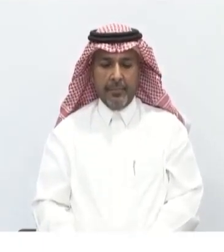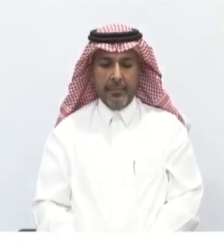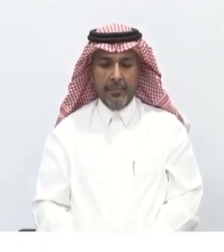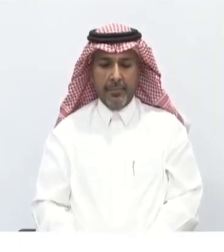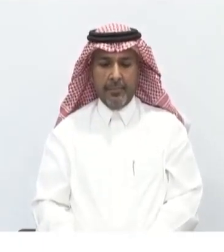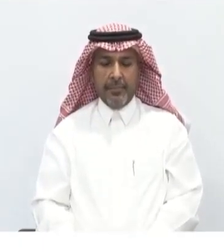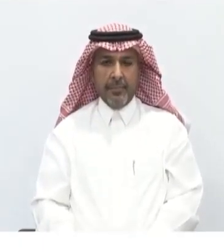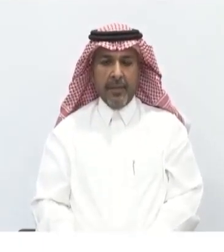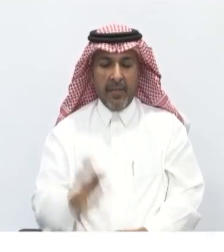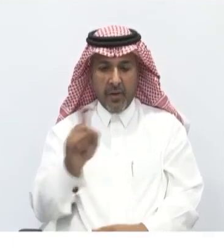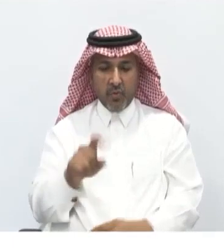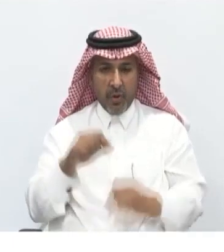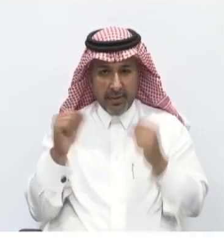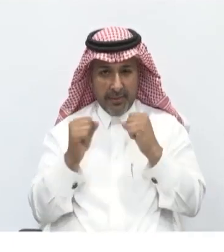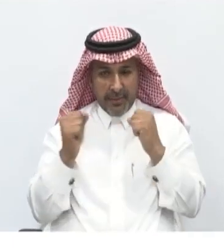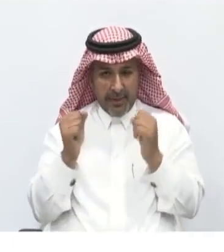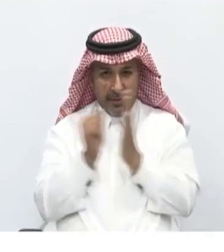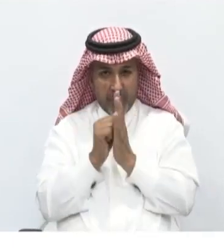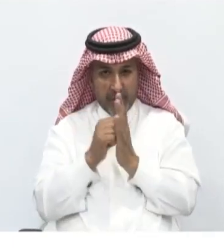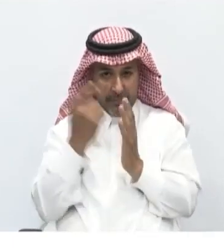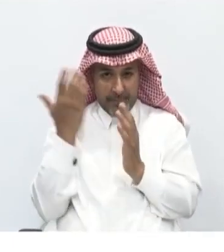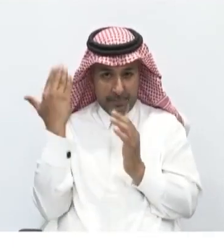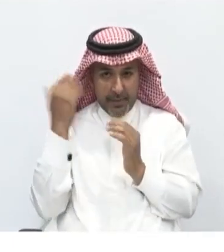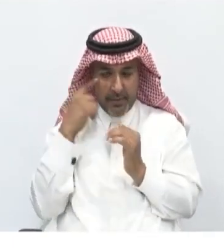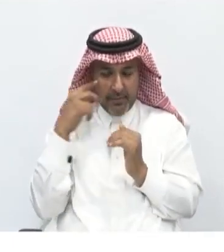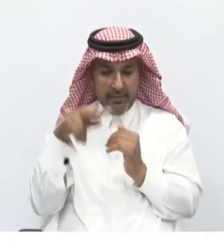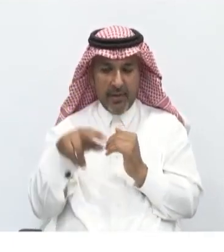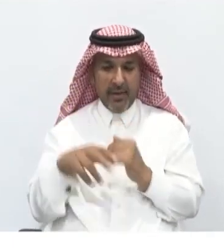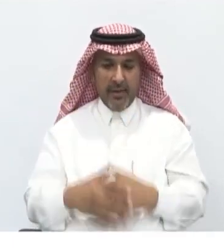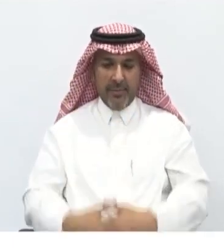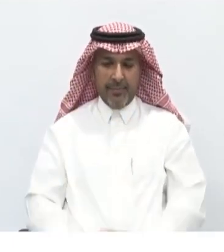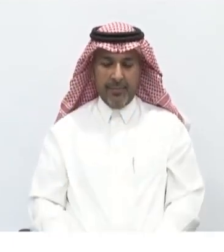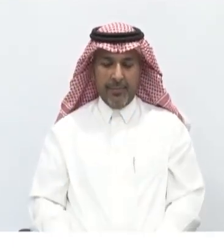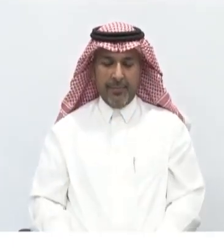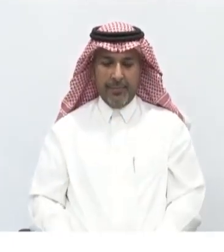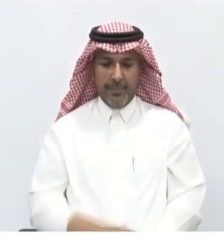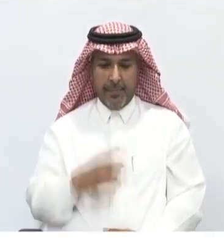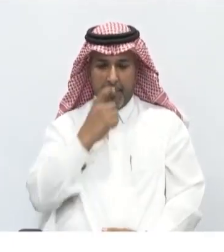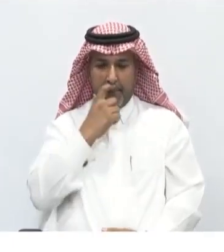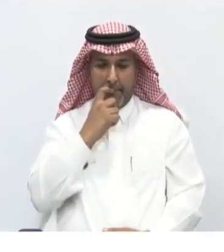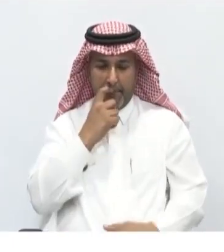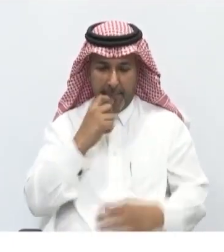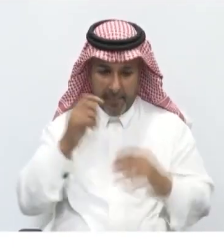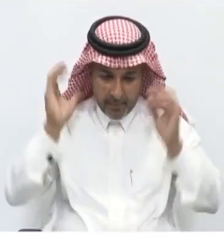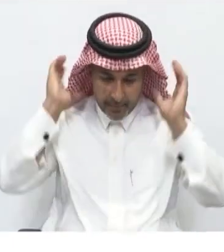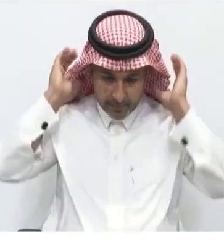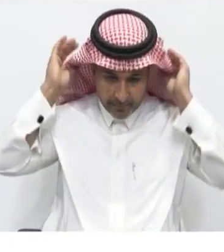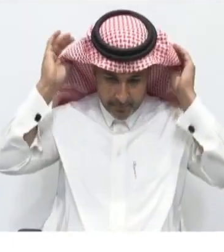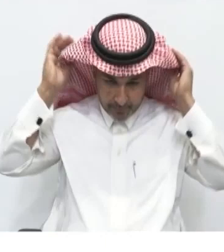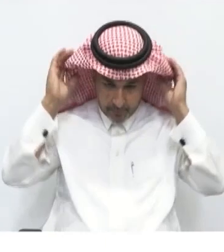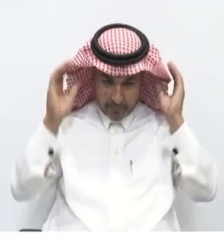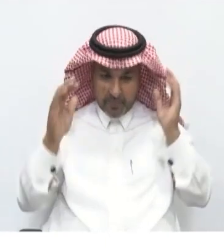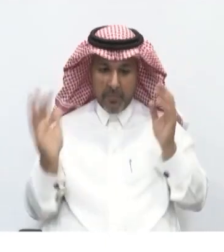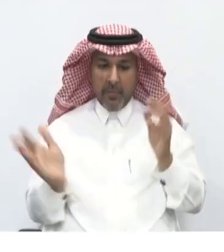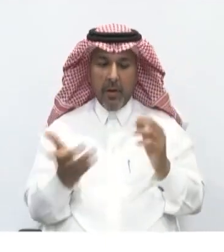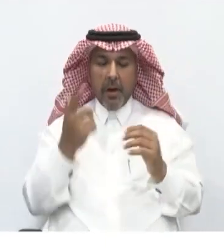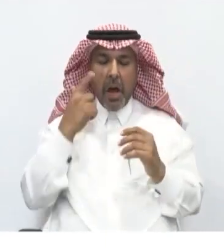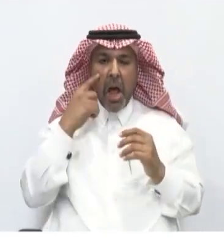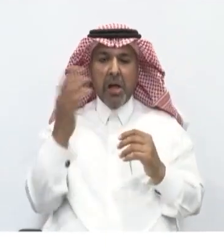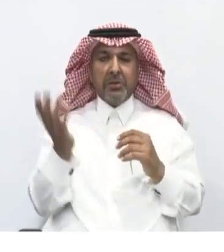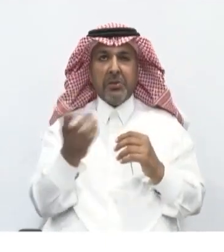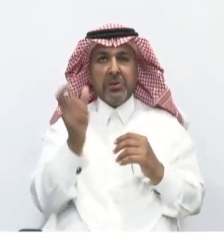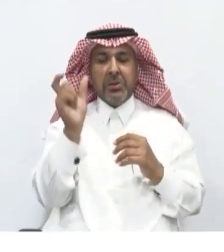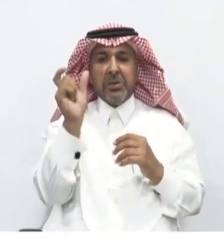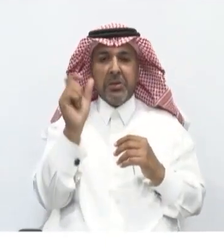ننتقل الى الشريحه الاخرى لاحظ ان عدد النسبه النسب الموليه التي يمكن كتابتها لتفاعل ان من المواد